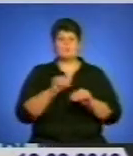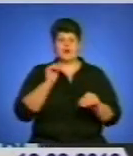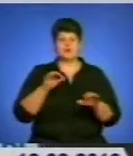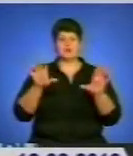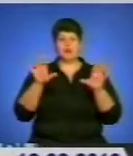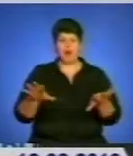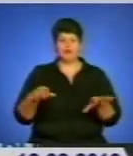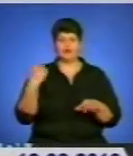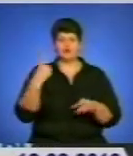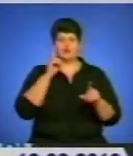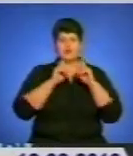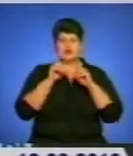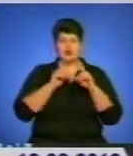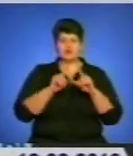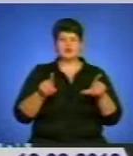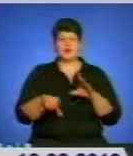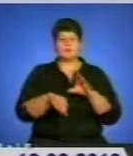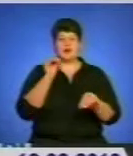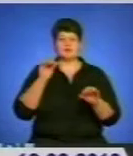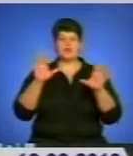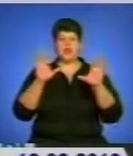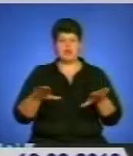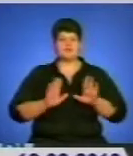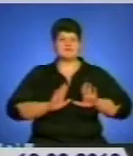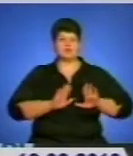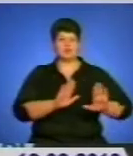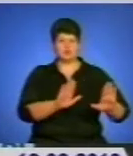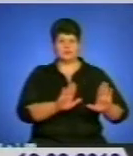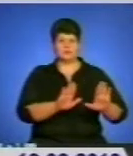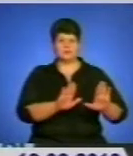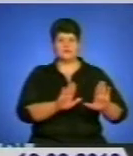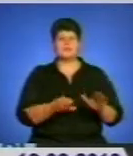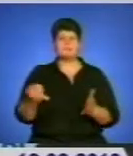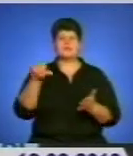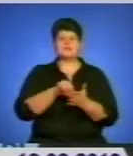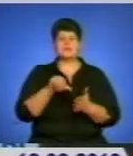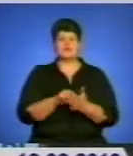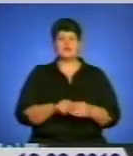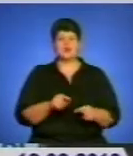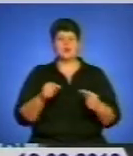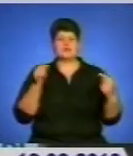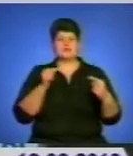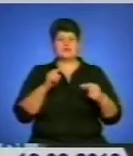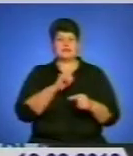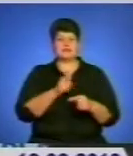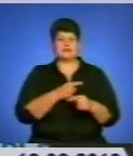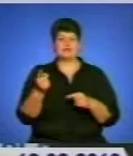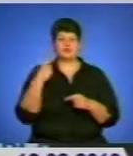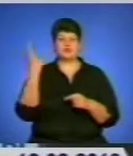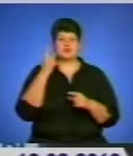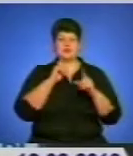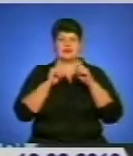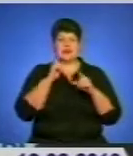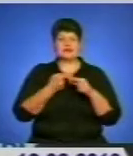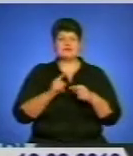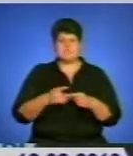голову обласної ради, обрати голів, заступників і так далі, представників від опозиційних сил в Тернопільській обласній раді. І